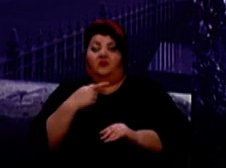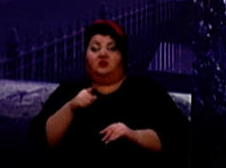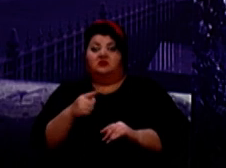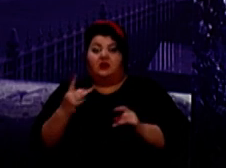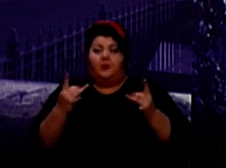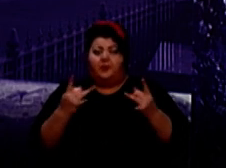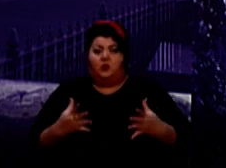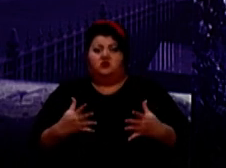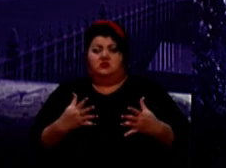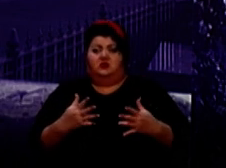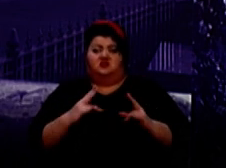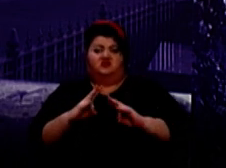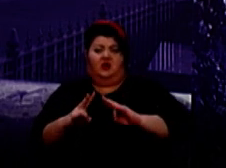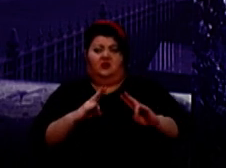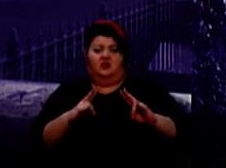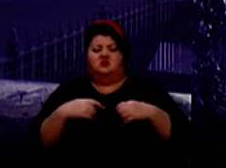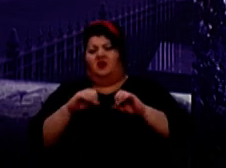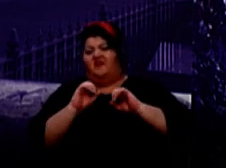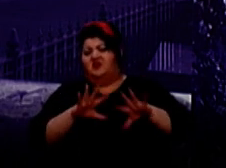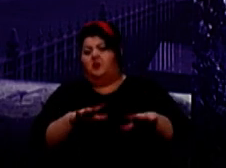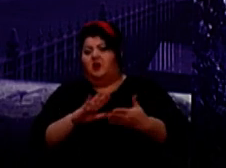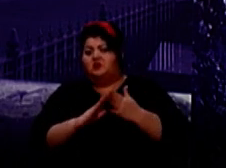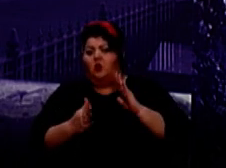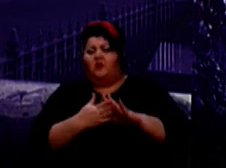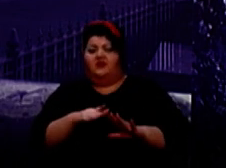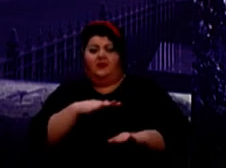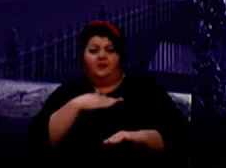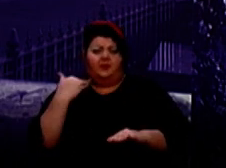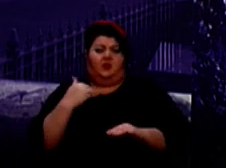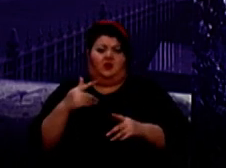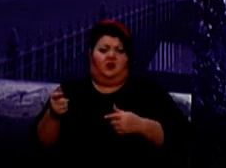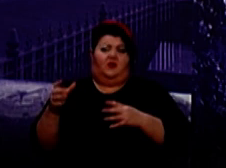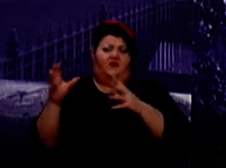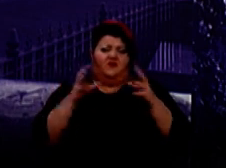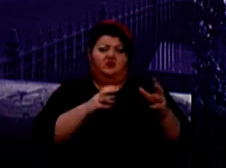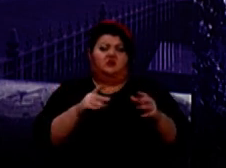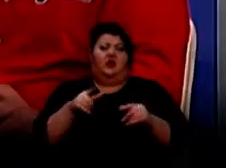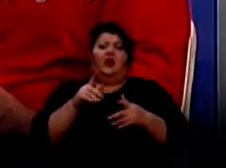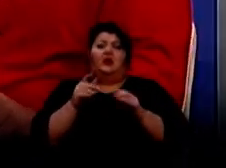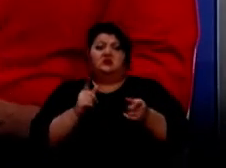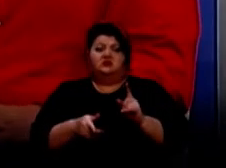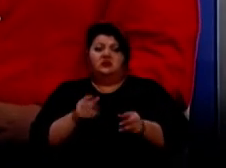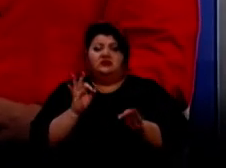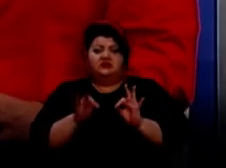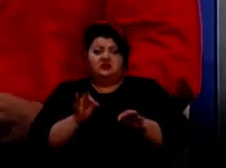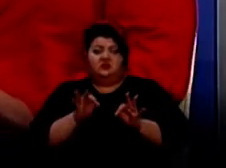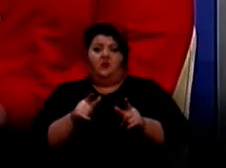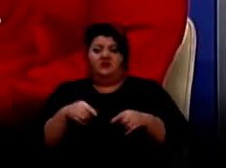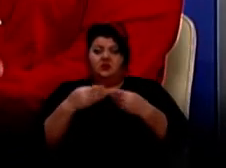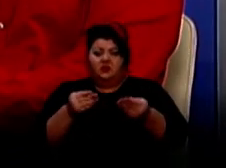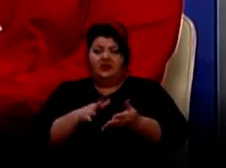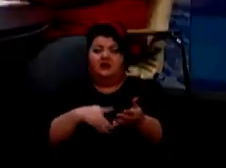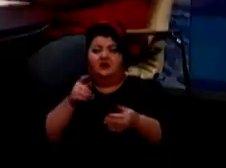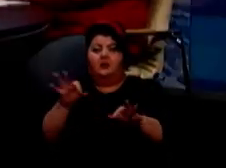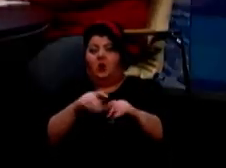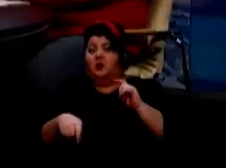простий шантаж. Ми вам віддаємо договори, ми не будемо нічого возити, нікого возити. Вони подали, так, дійсно, вони подали заявки про розірвання договорів. Але